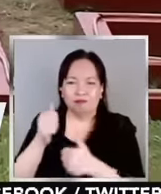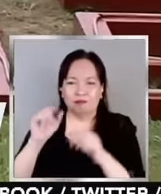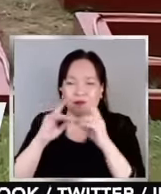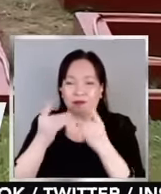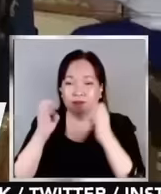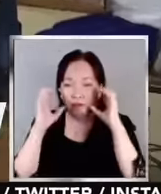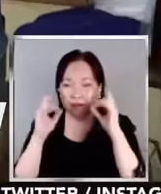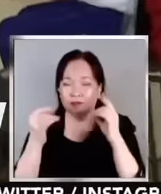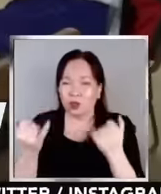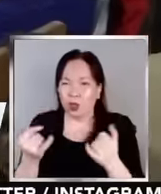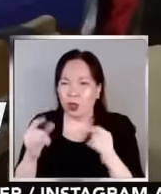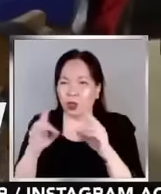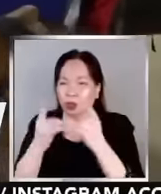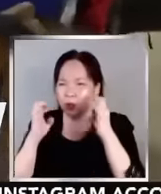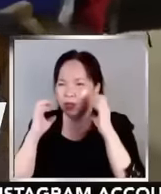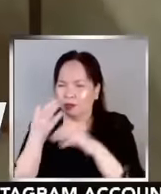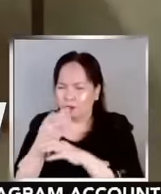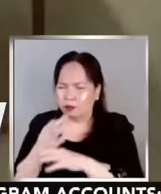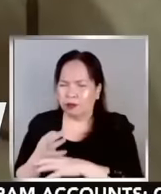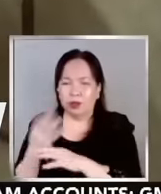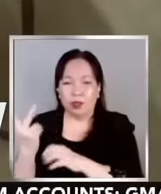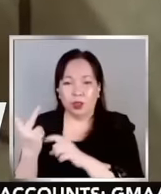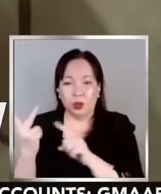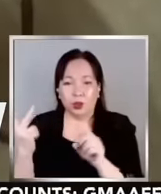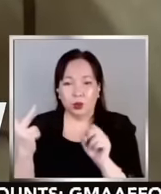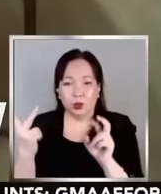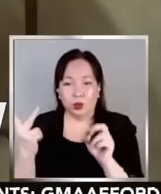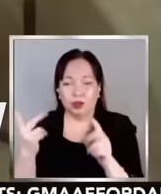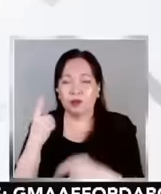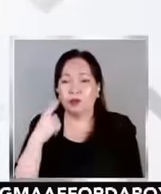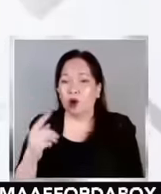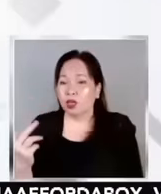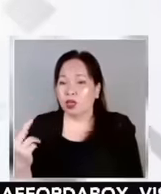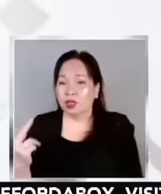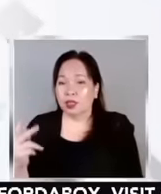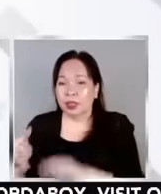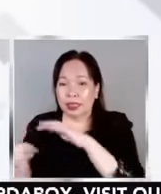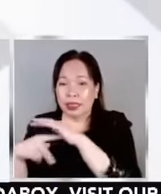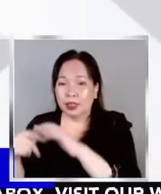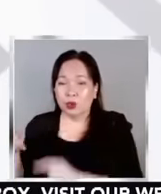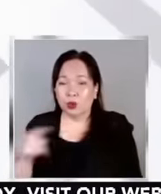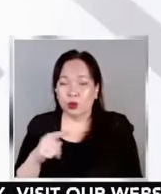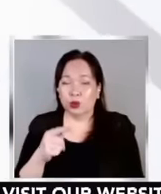ng k2 12 ang para sa kinder hanggang grade 10 tapos na